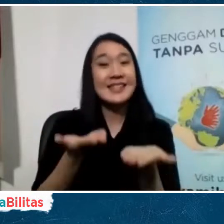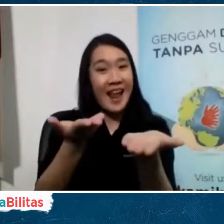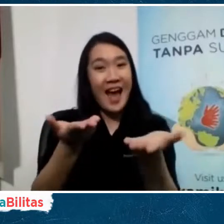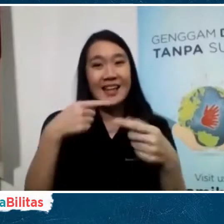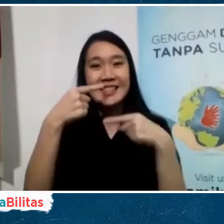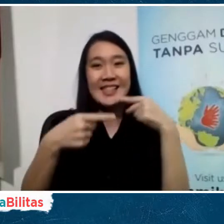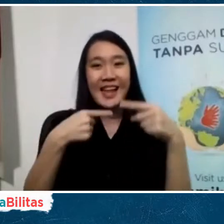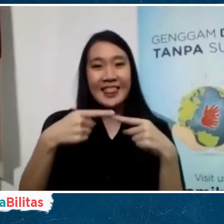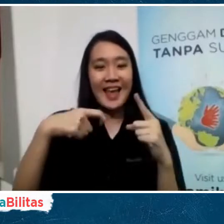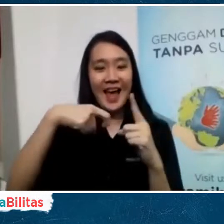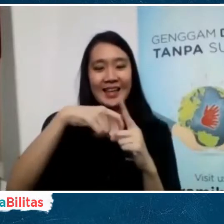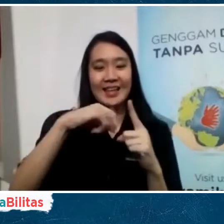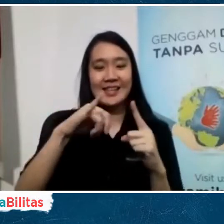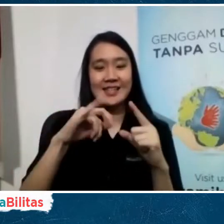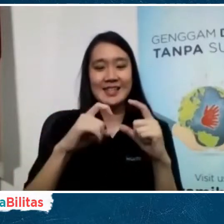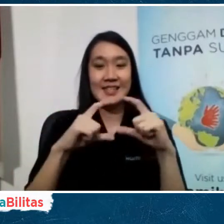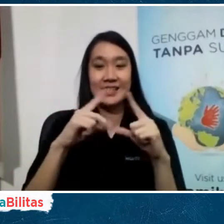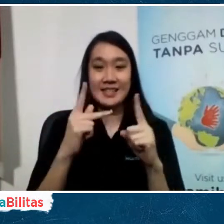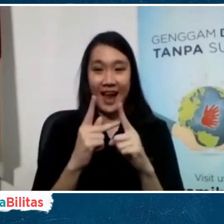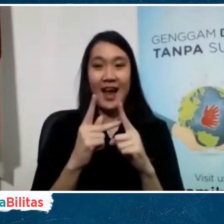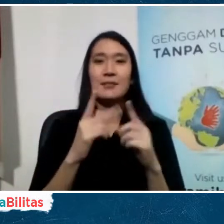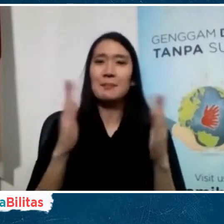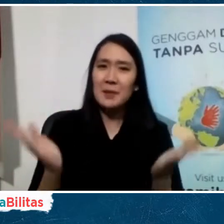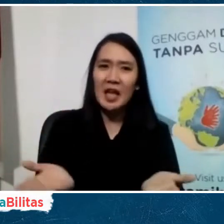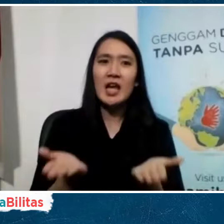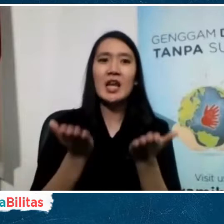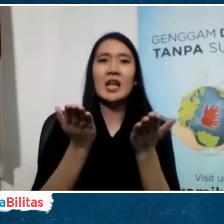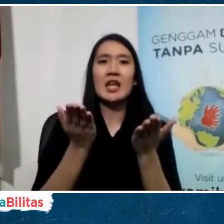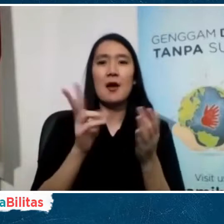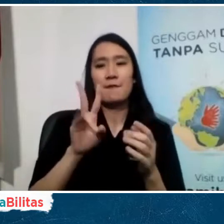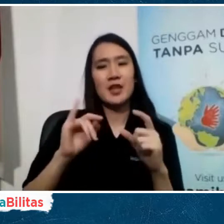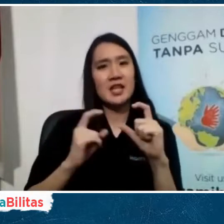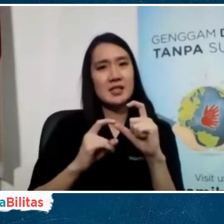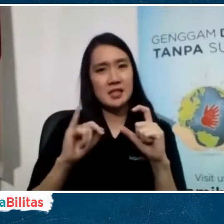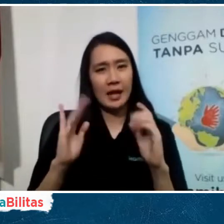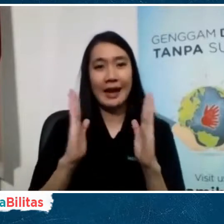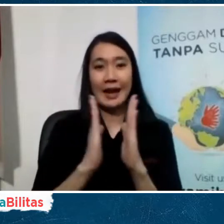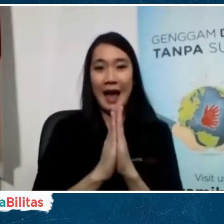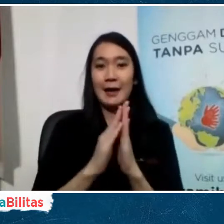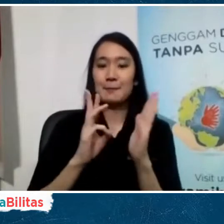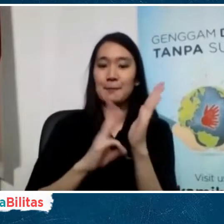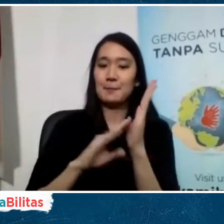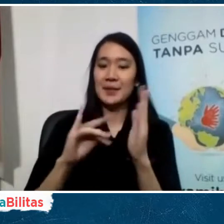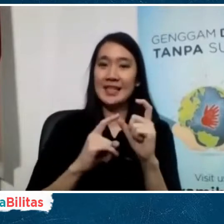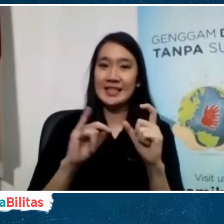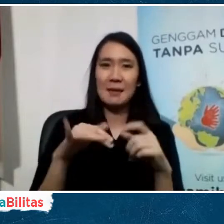Dan maknanya itu apa sih? Bisa nggak sih Mas ceritakan gitu kapan